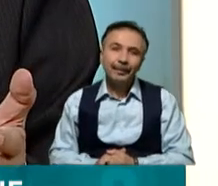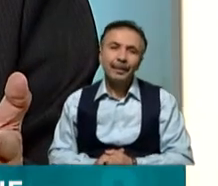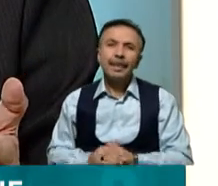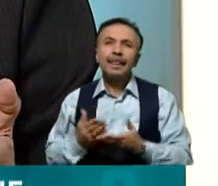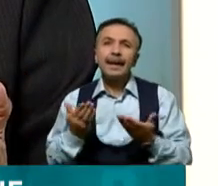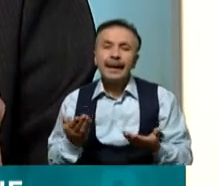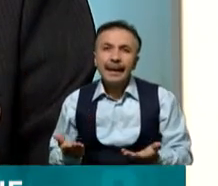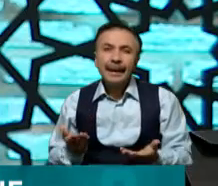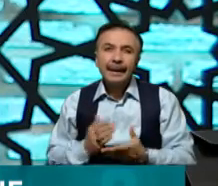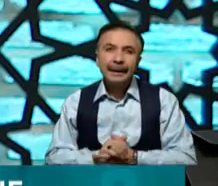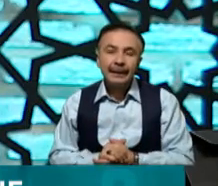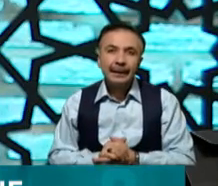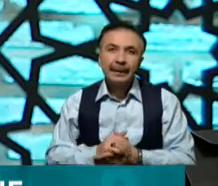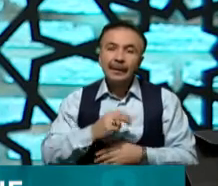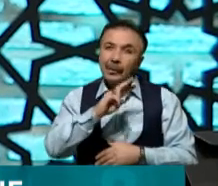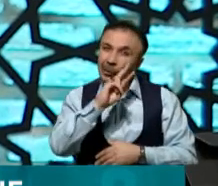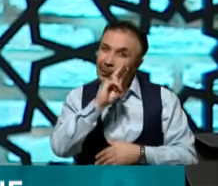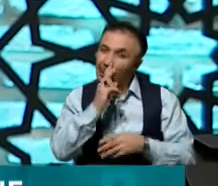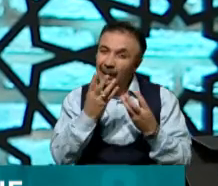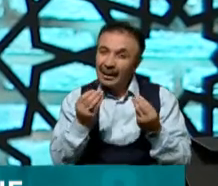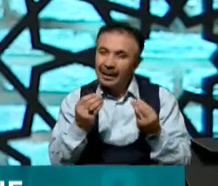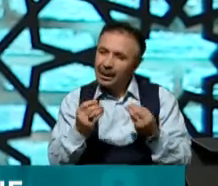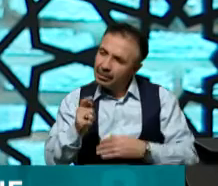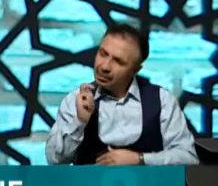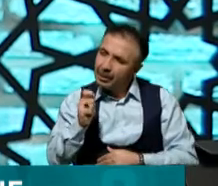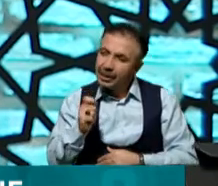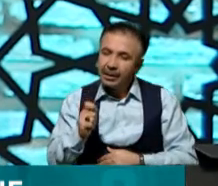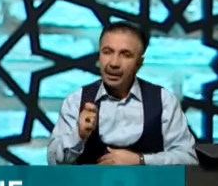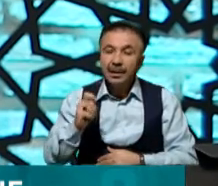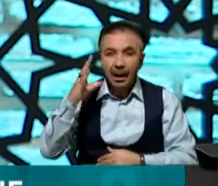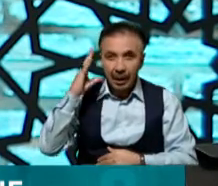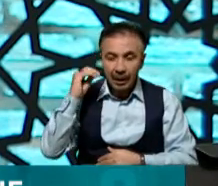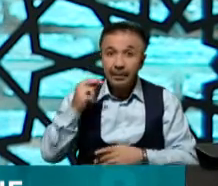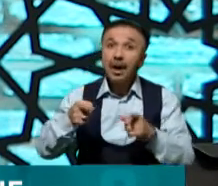Yani günahlarına hakiki manada tevbe eden kişi